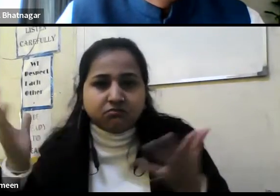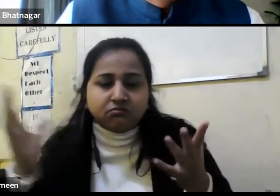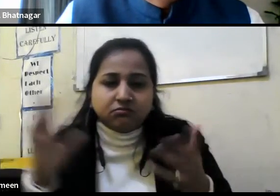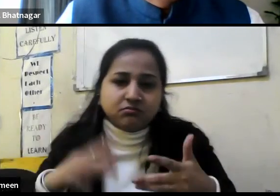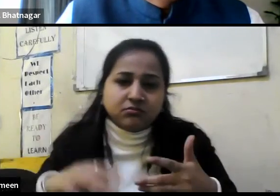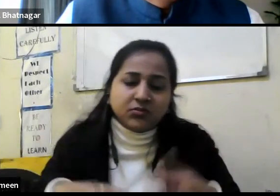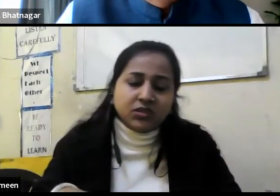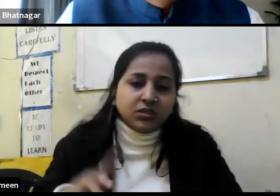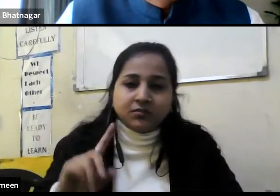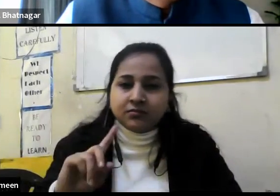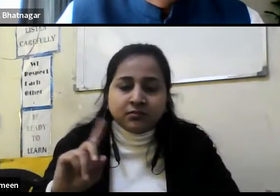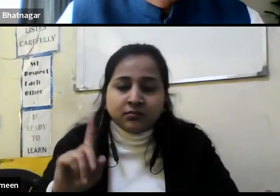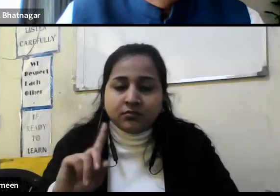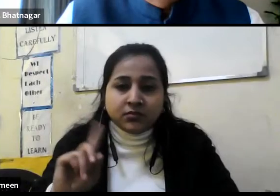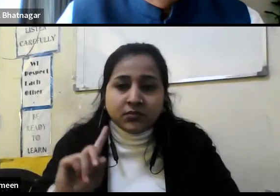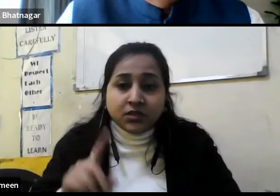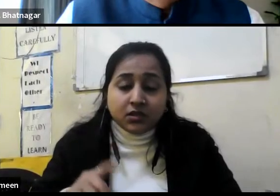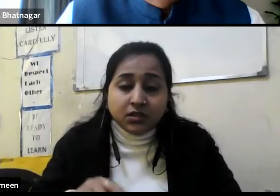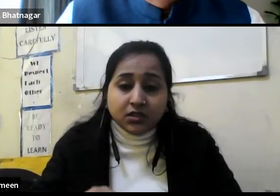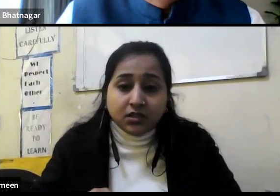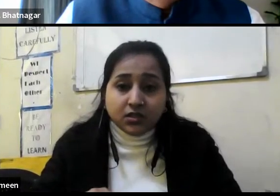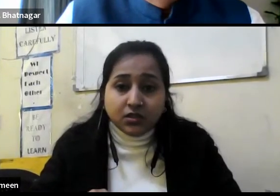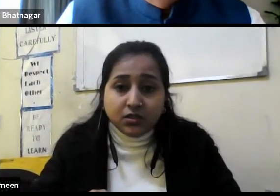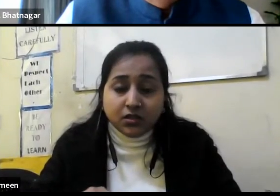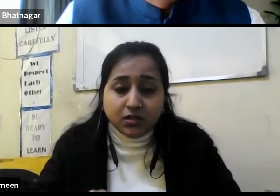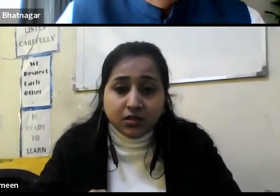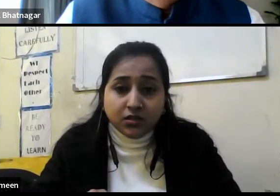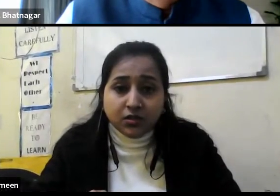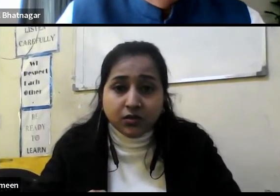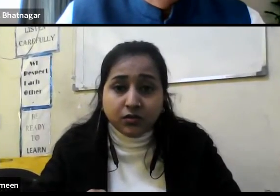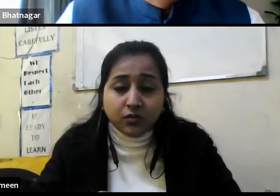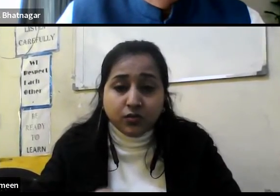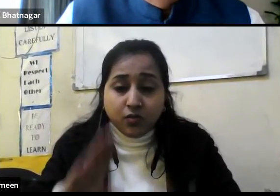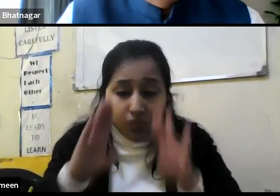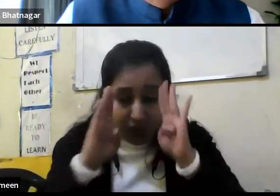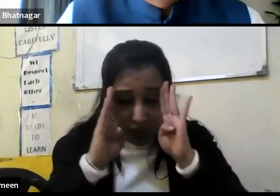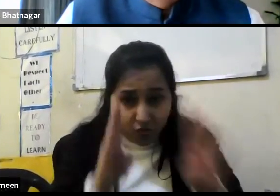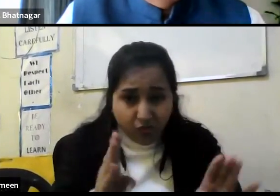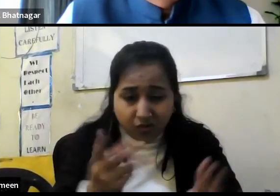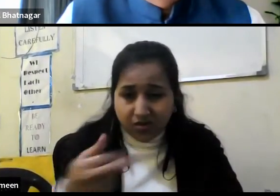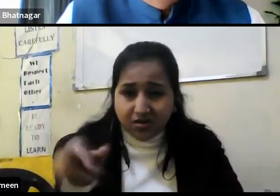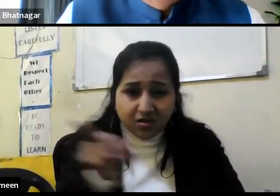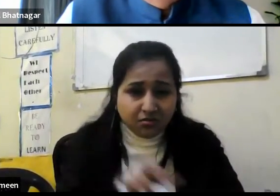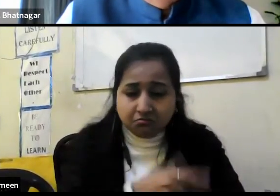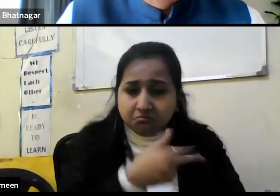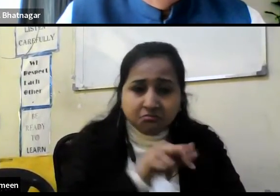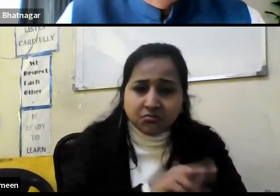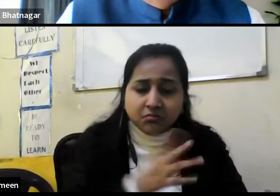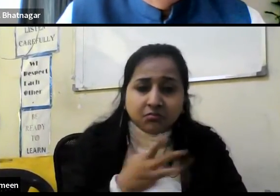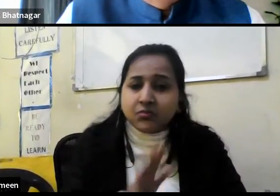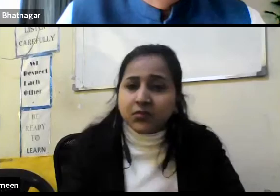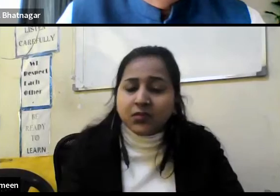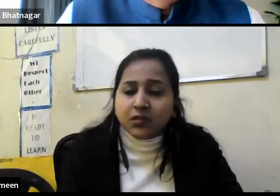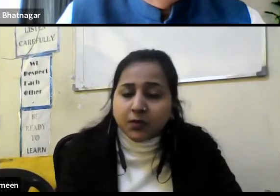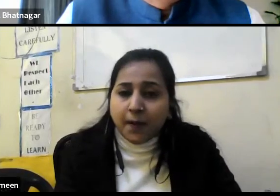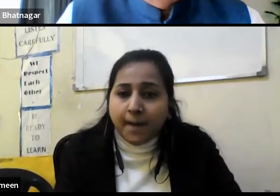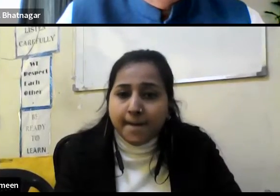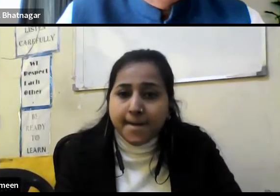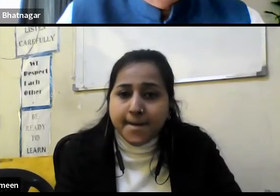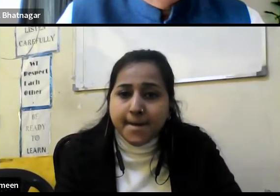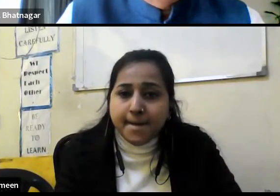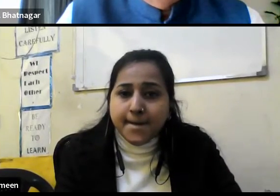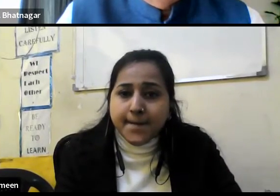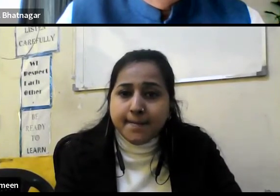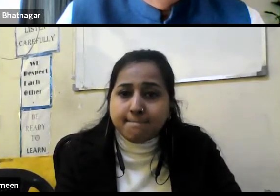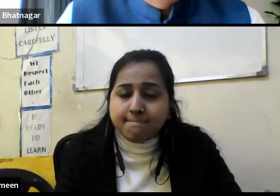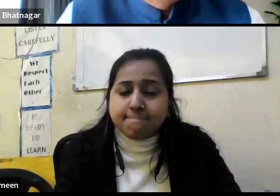इन्वेस्टमेंट, बट नॉन आरओआई वर्क जो है, जिसमें कि हम फोकस नहीं करते रिटर्न आरओआई पे, और सीएसआर टिपिकली